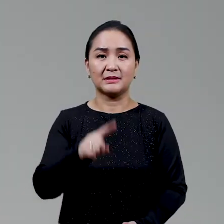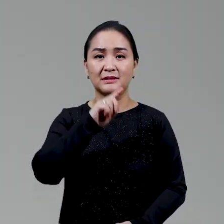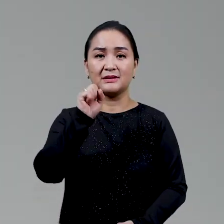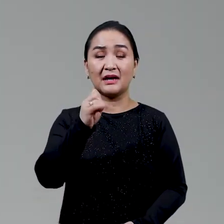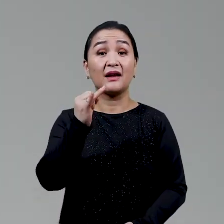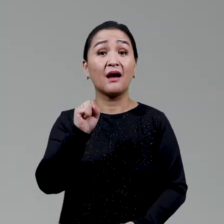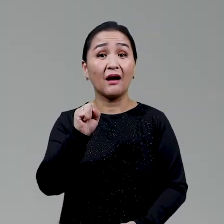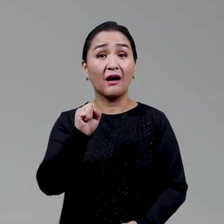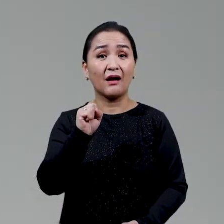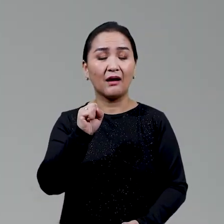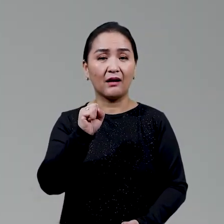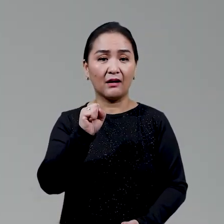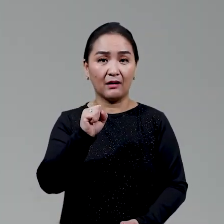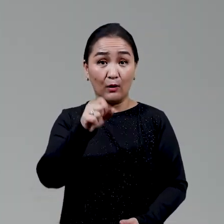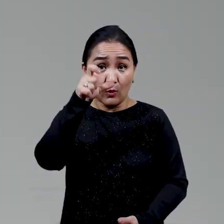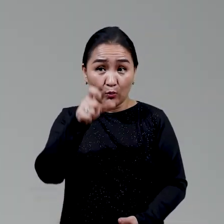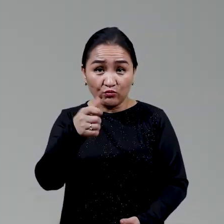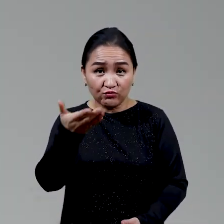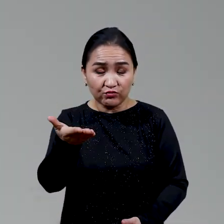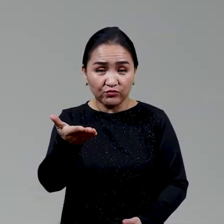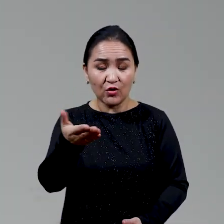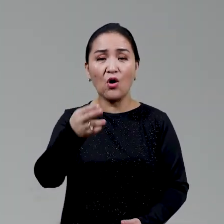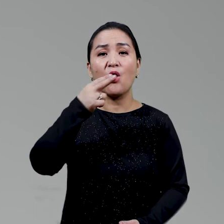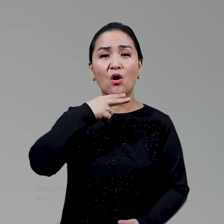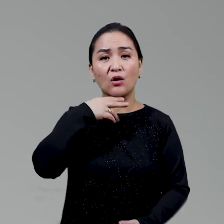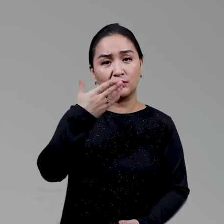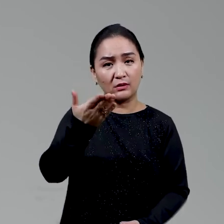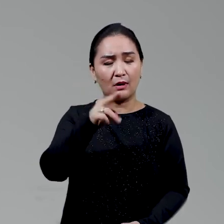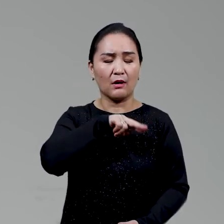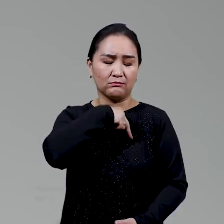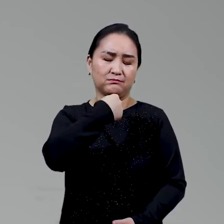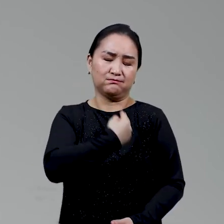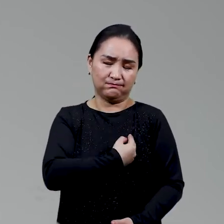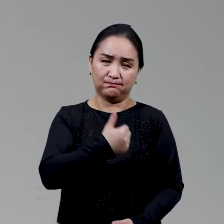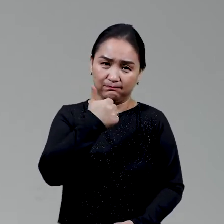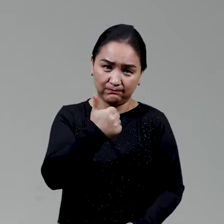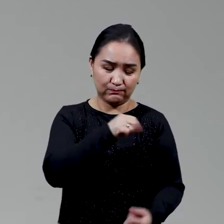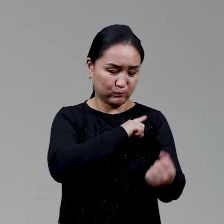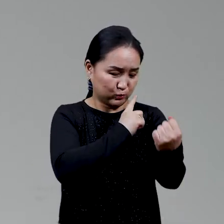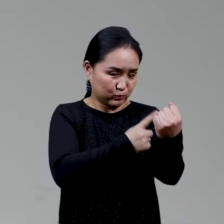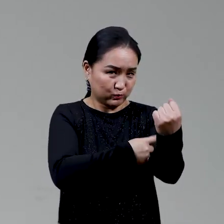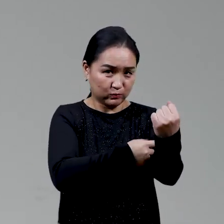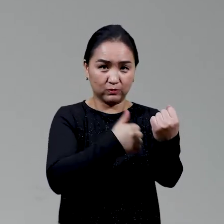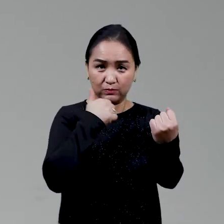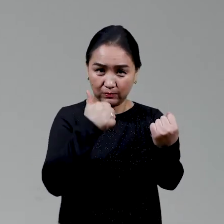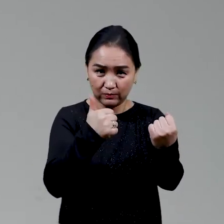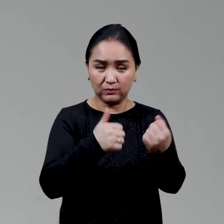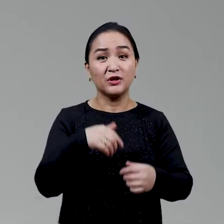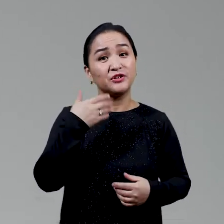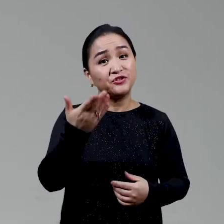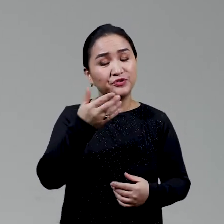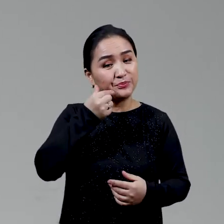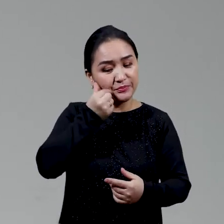Энэ захааны эзэн охинд гэж хэлэхэд чи бол маш зоригтой байна. Маш хүчтэй байна.